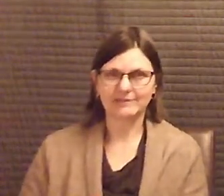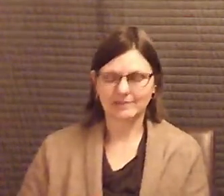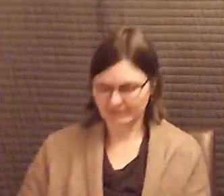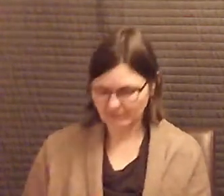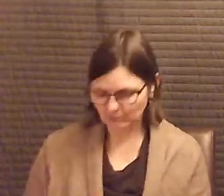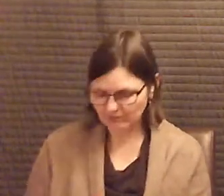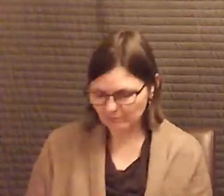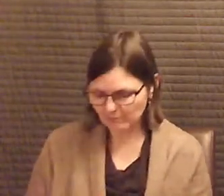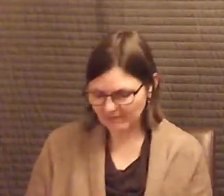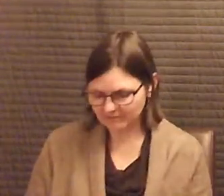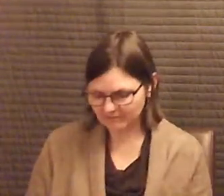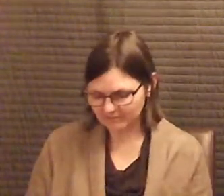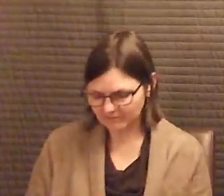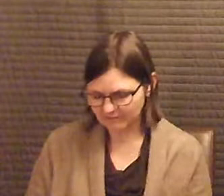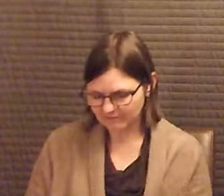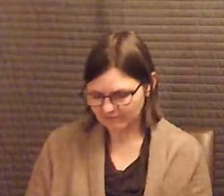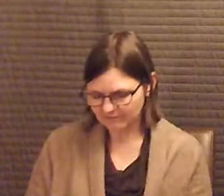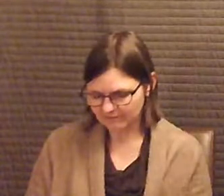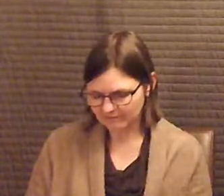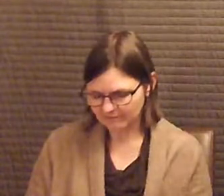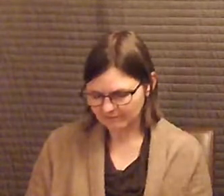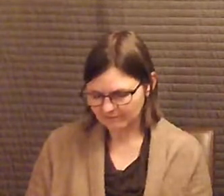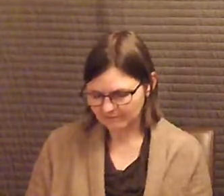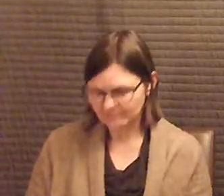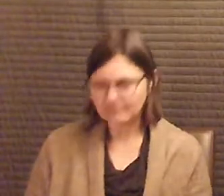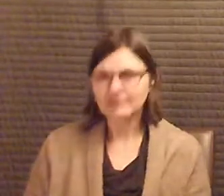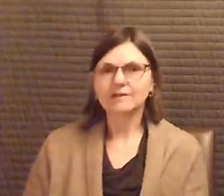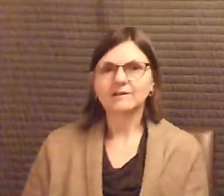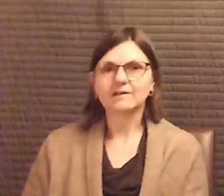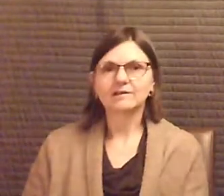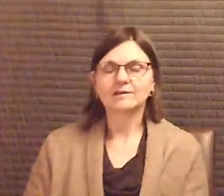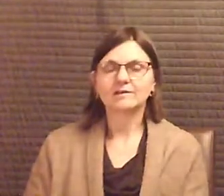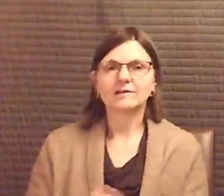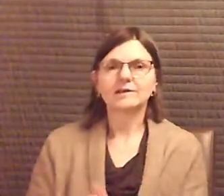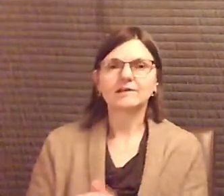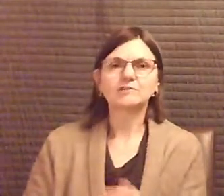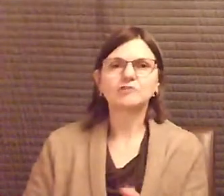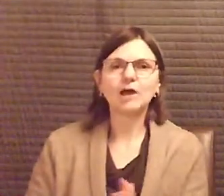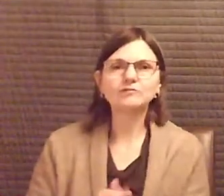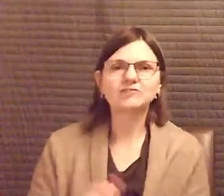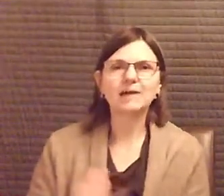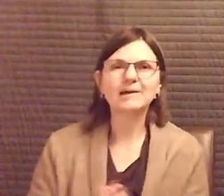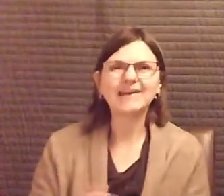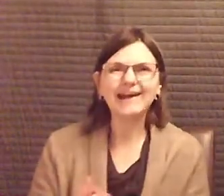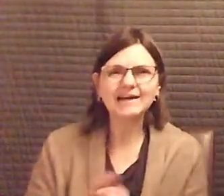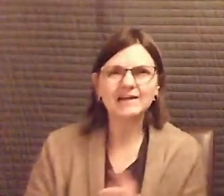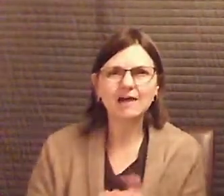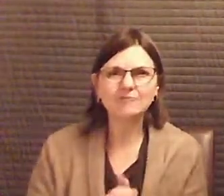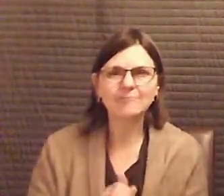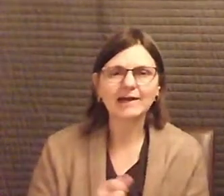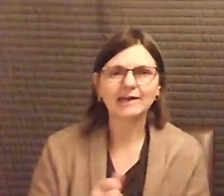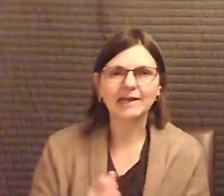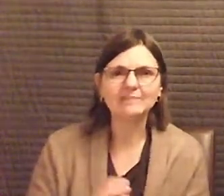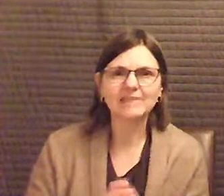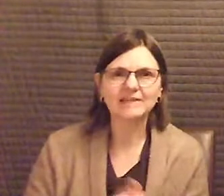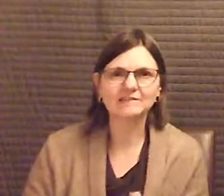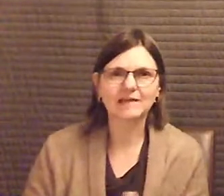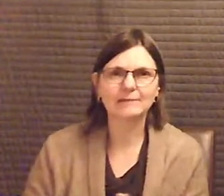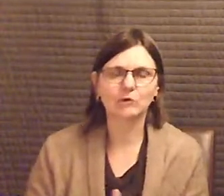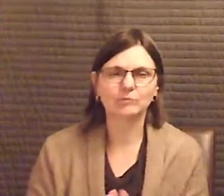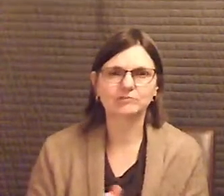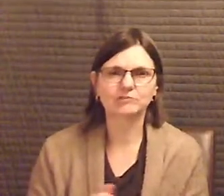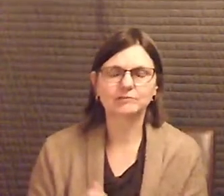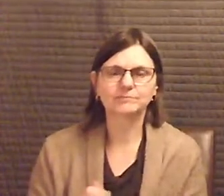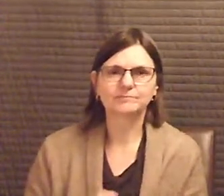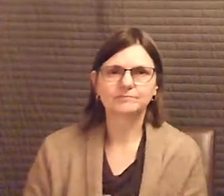naam ik zou op dit moment ergens aan going to kill we hebben in deze meeting ik zit duivels gaan mekaar afmaken in deze